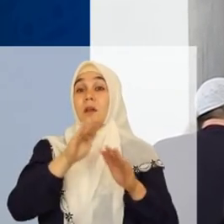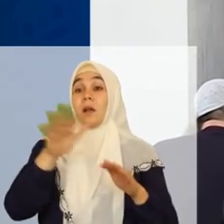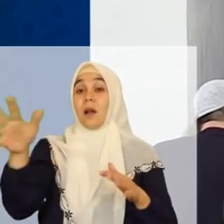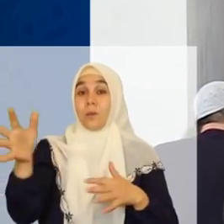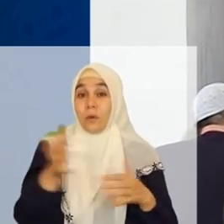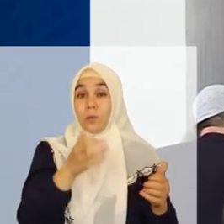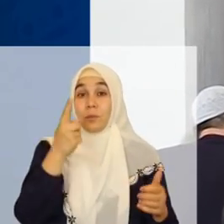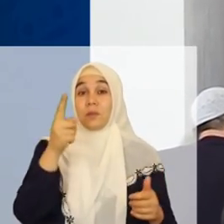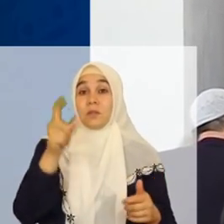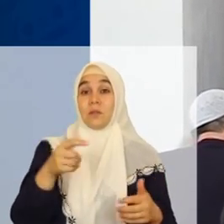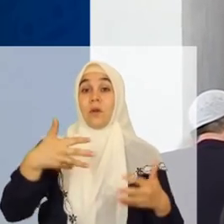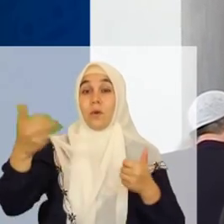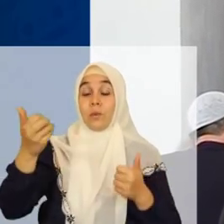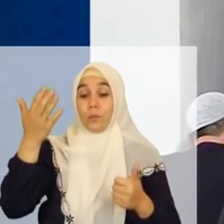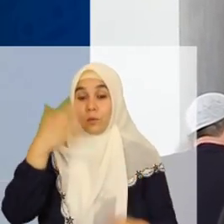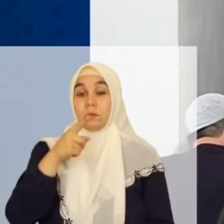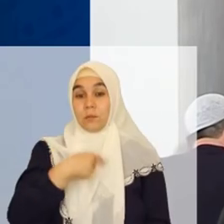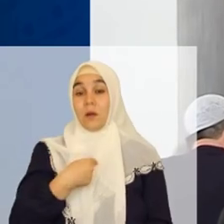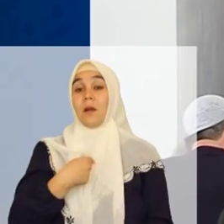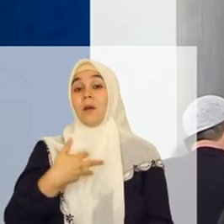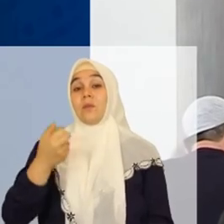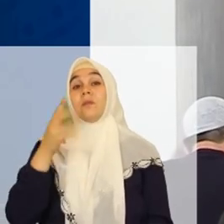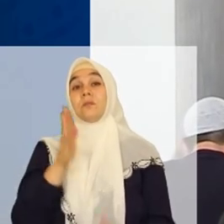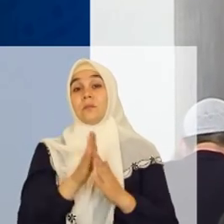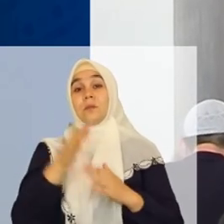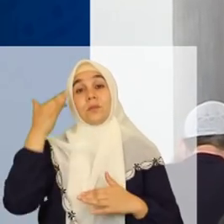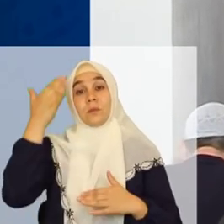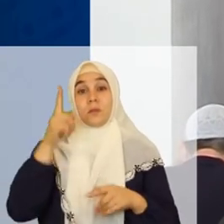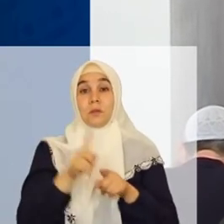hajilar qabul bo'lmadi, bitta odamniki bo'ldi desa, o'sha menmikin desin.